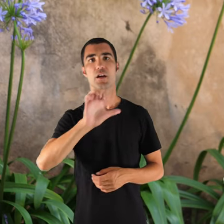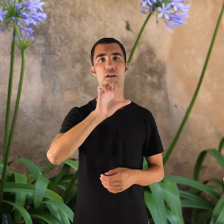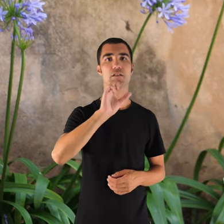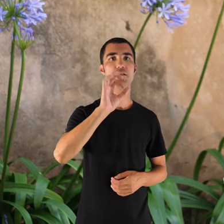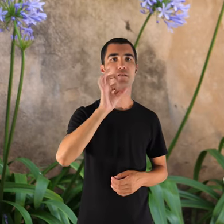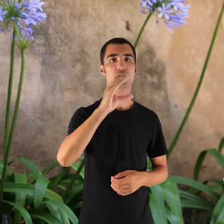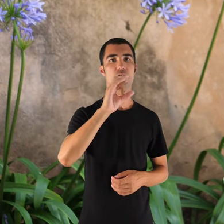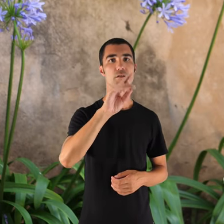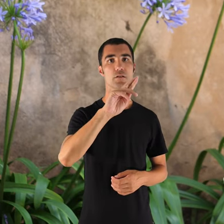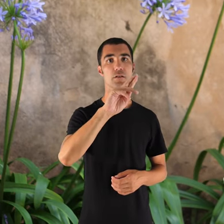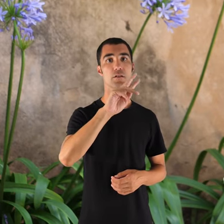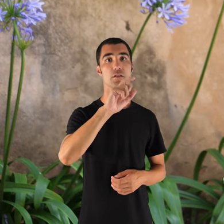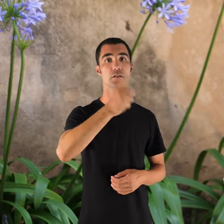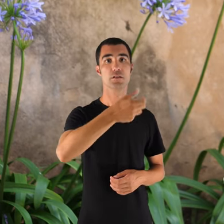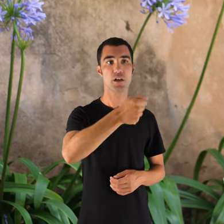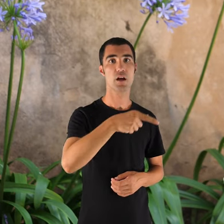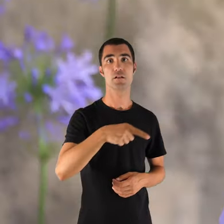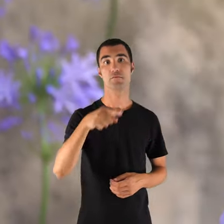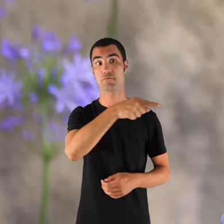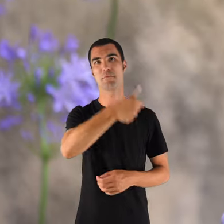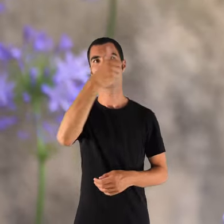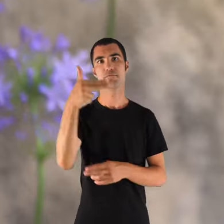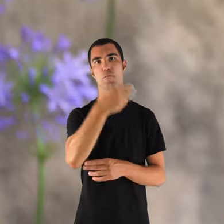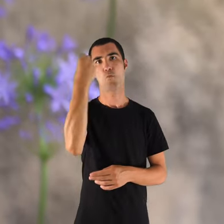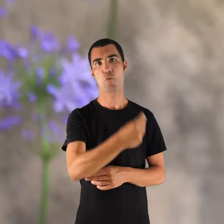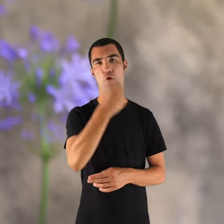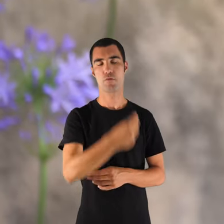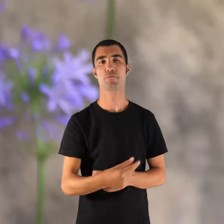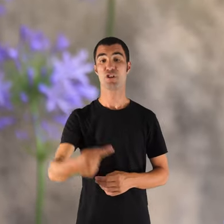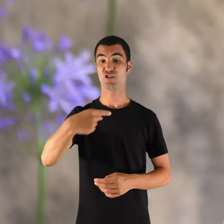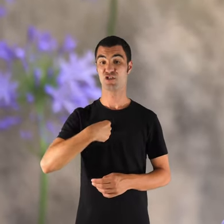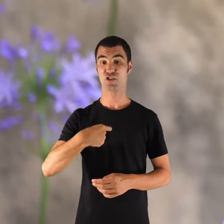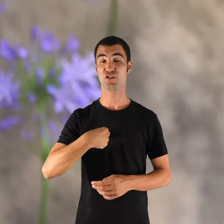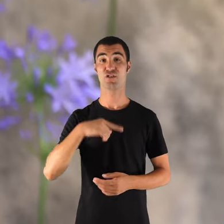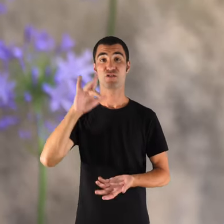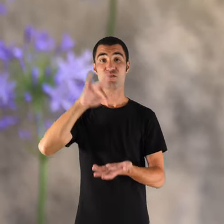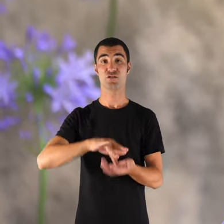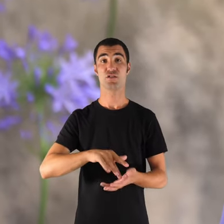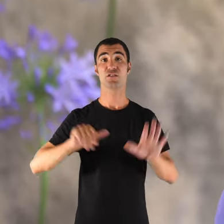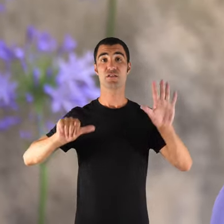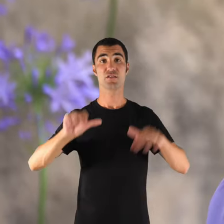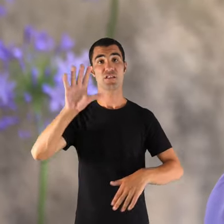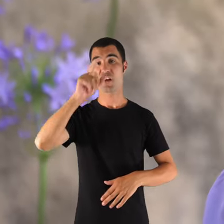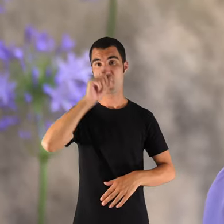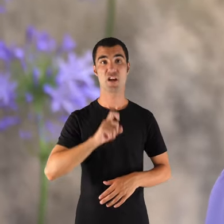i ella, pues, a lo millor venia més el peix bo. I quan vaig fer 65 anys,